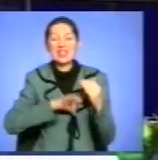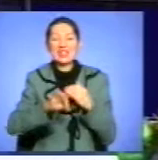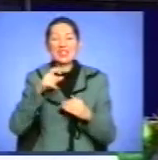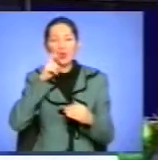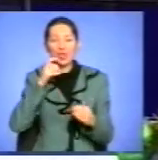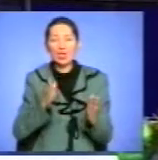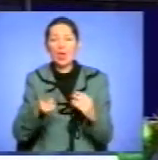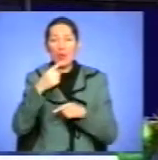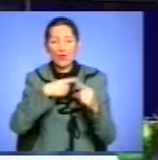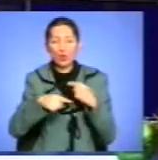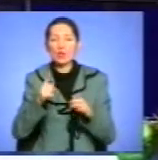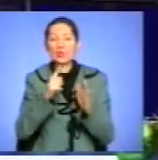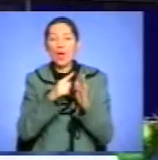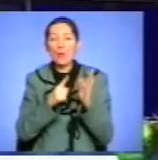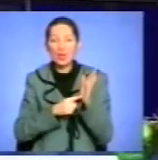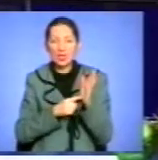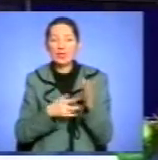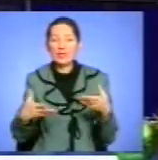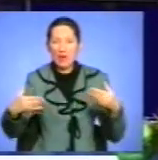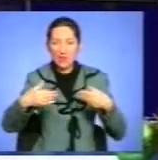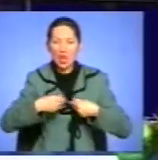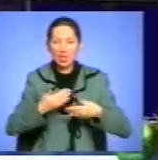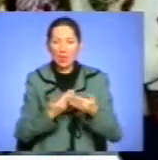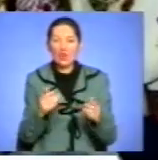поділилися враженнями від поїздки із нашими кореспондентами.